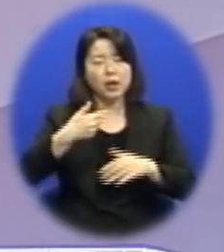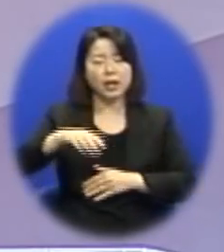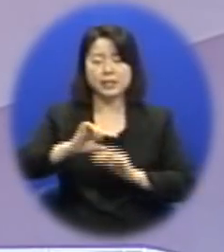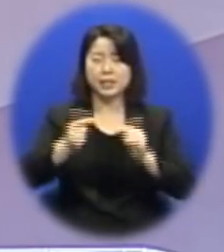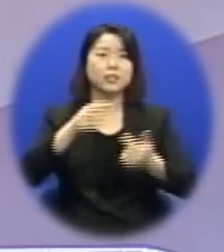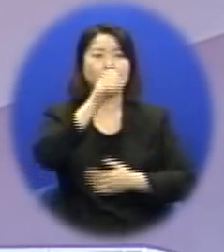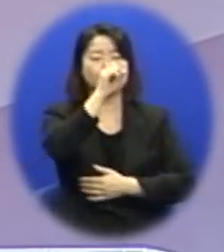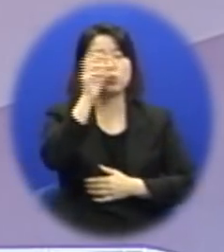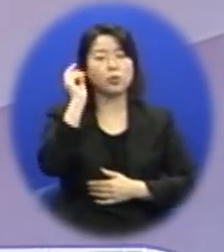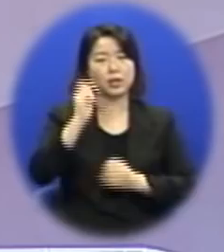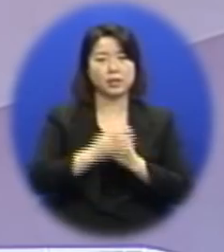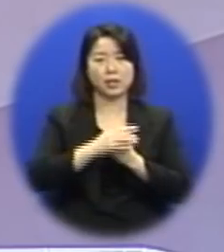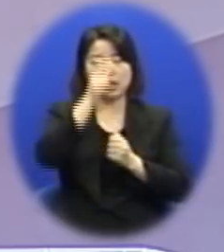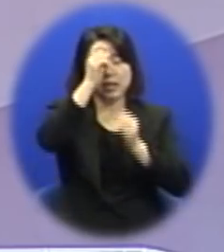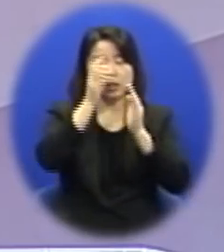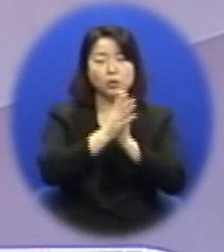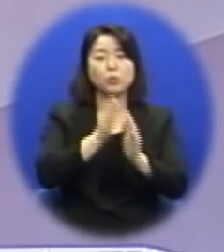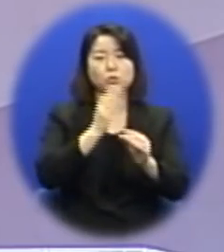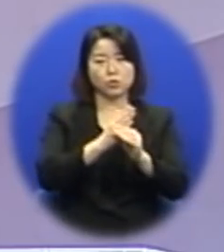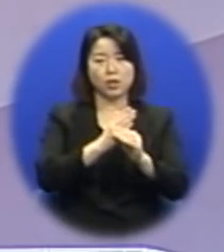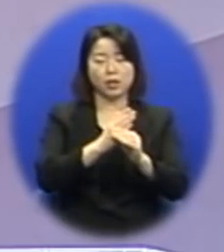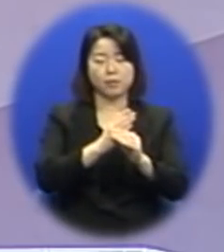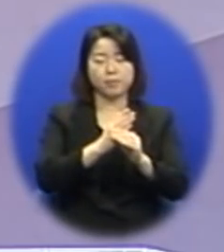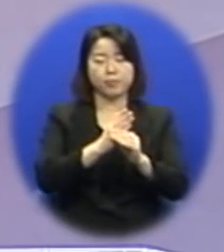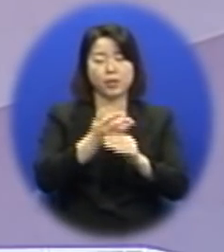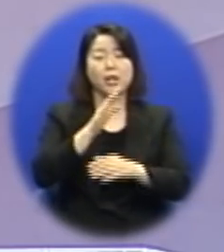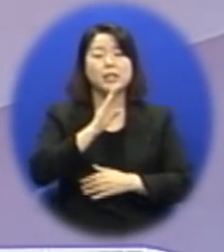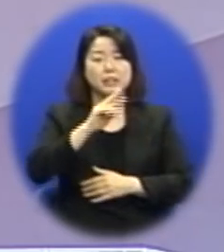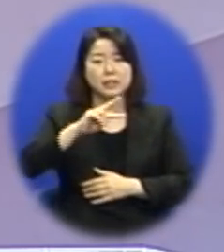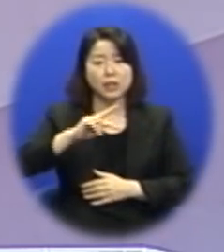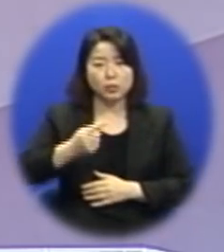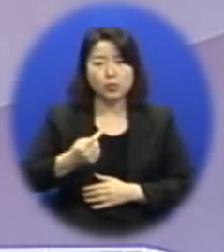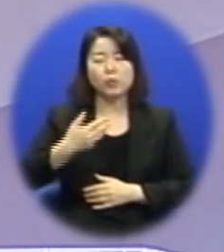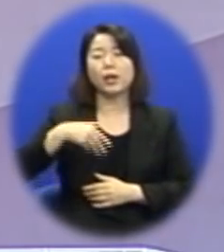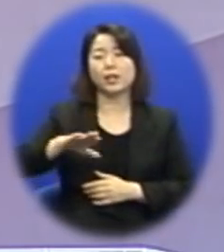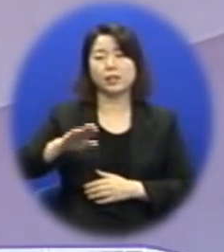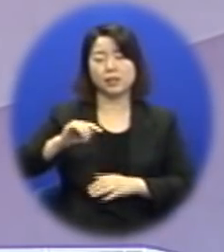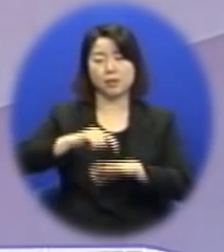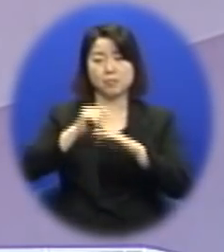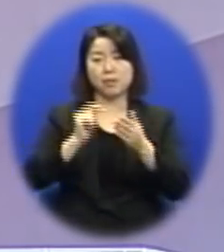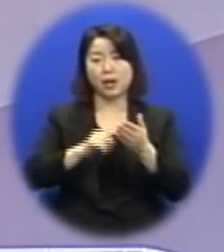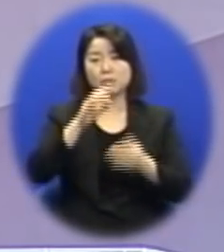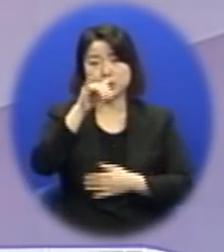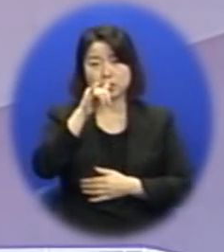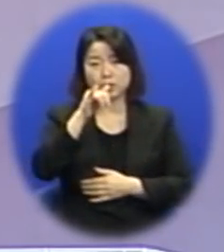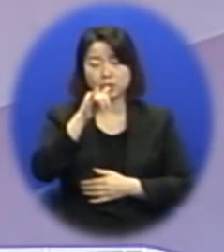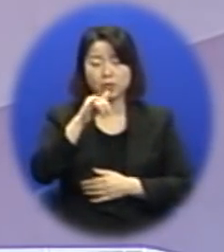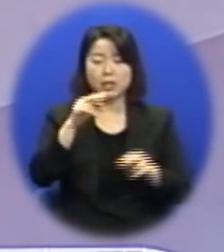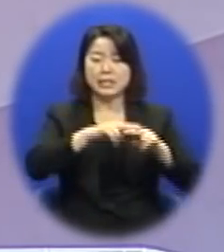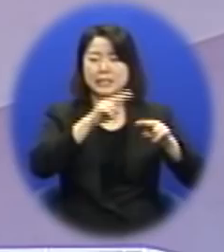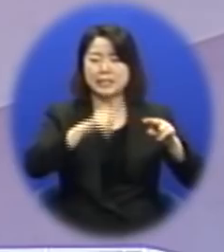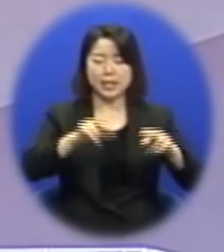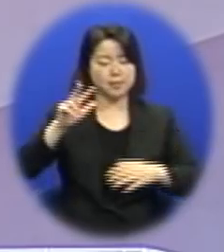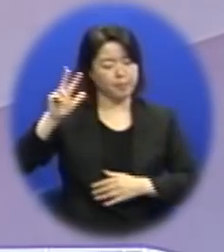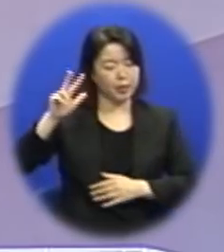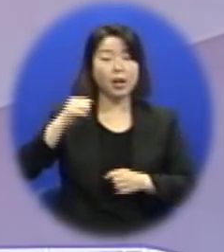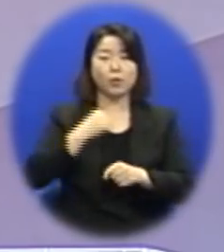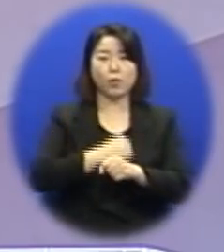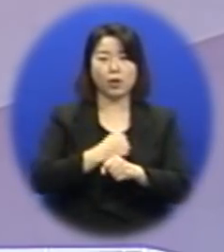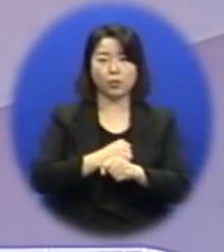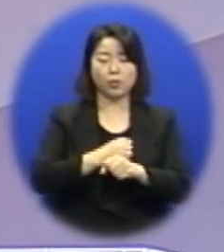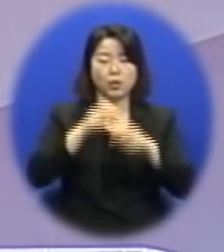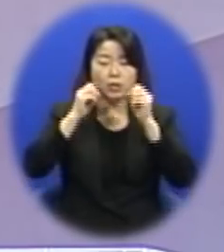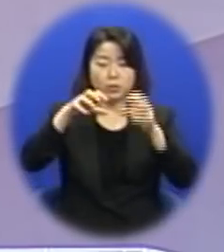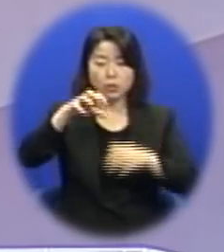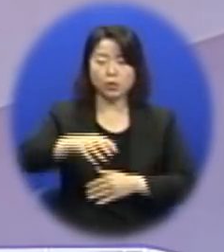좋겠어요 기도하는 중에 그래도 가야 된다는 마음이 들어서 아예 사임을 각오하고 그리고 선교지를